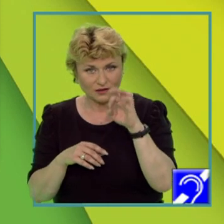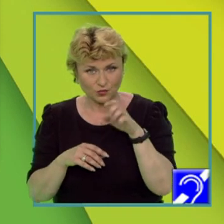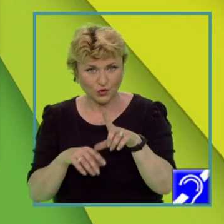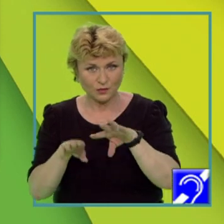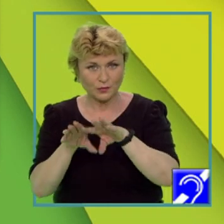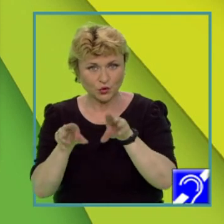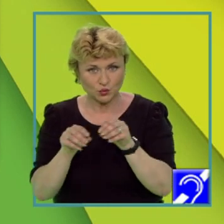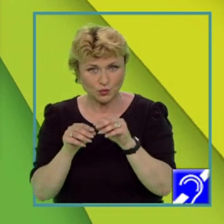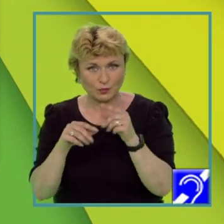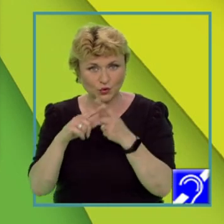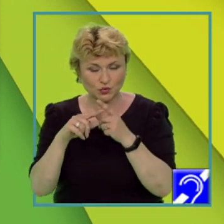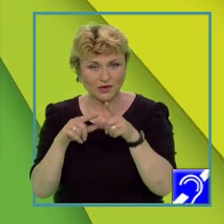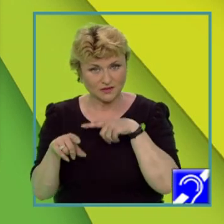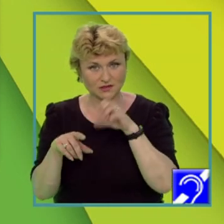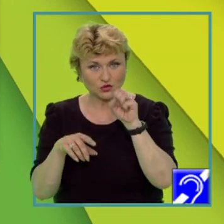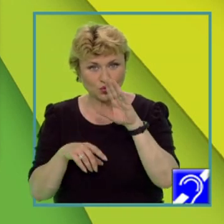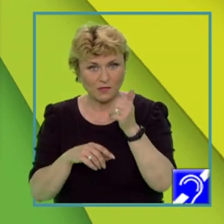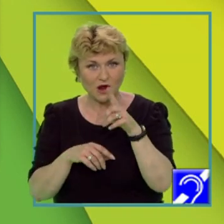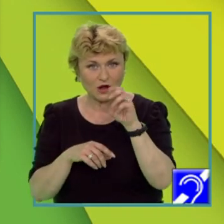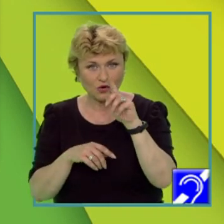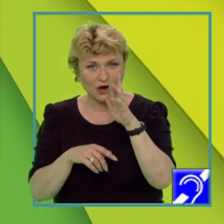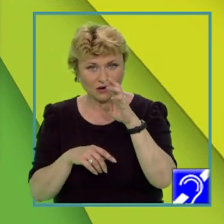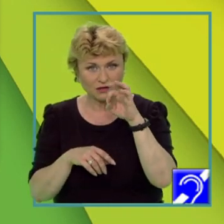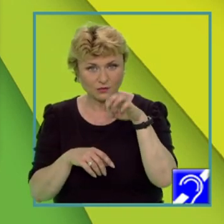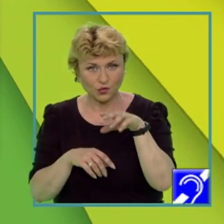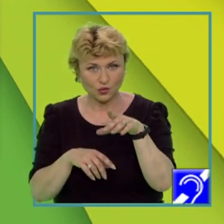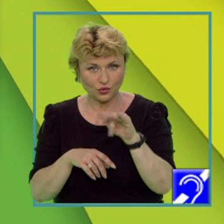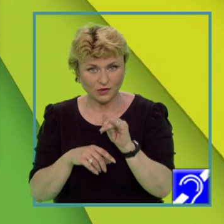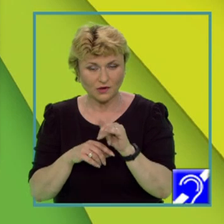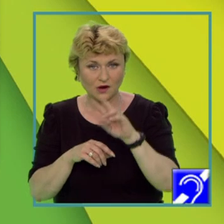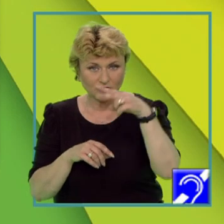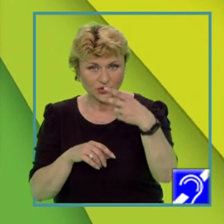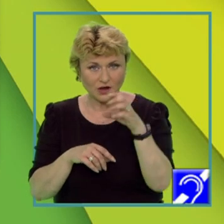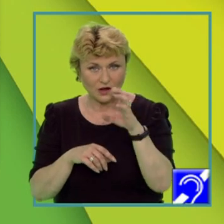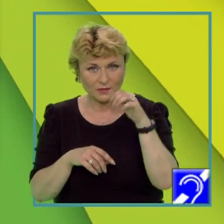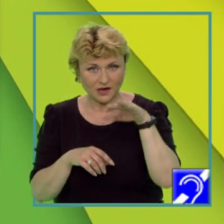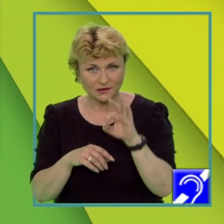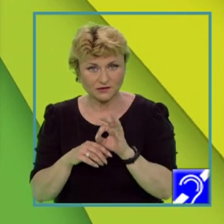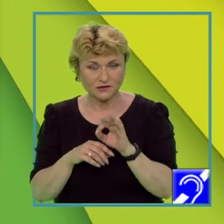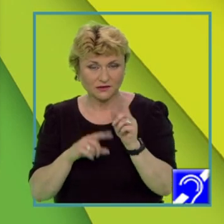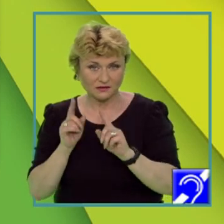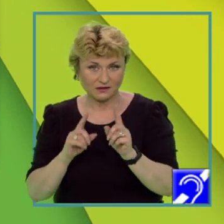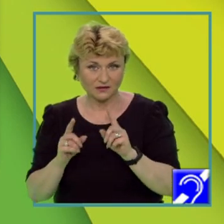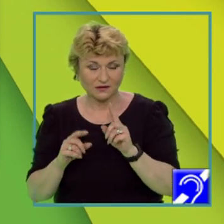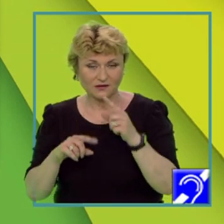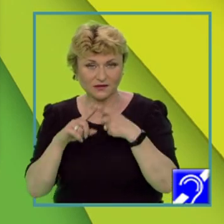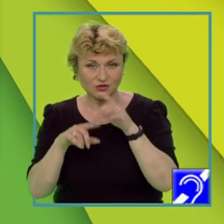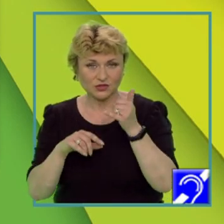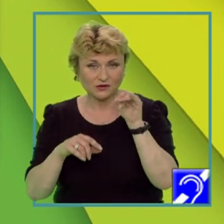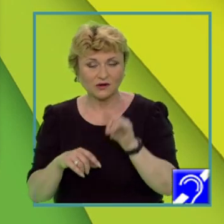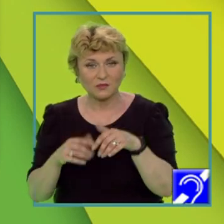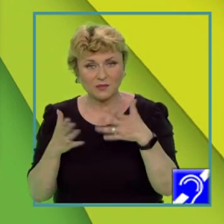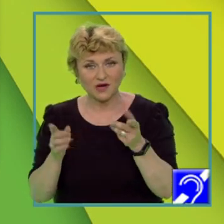este egal cu suma logaritmilor celor două numere al doilea element dacă x și y sunt mai mari decât zero